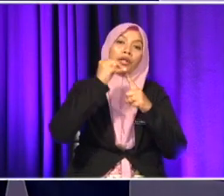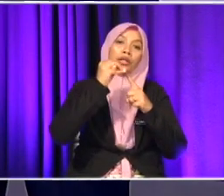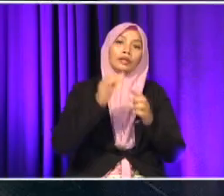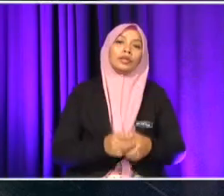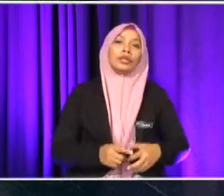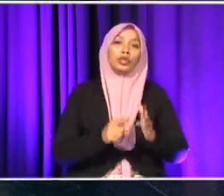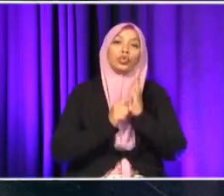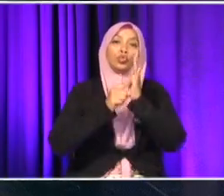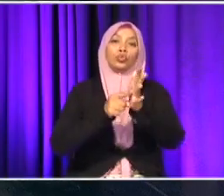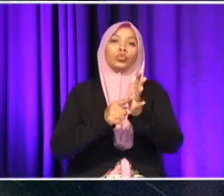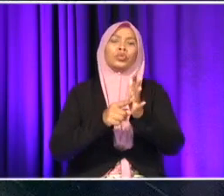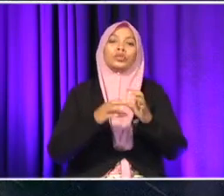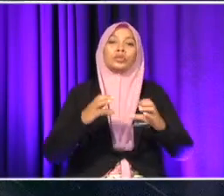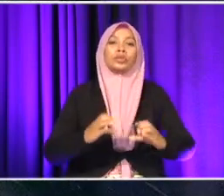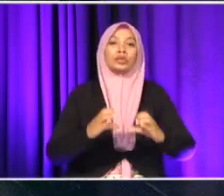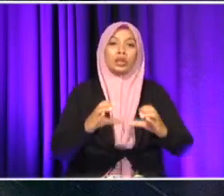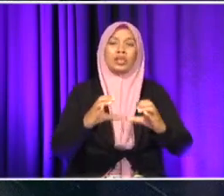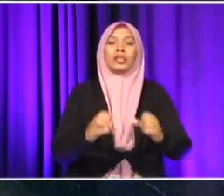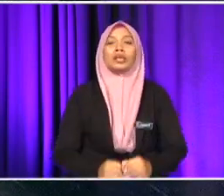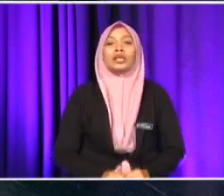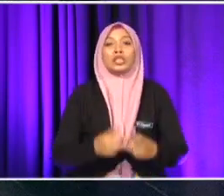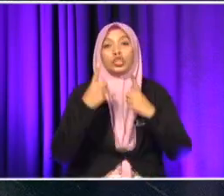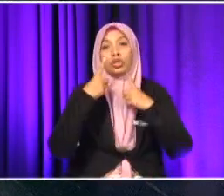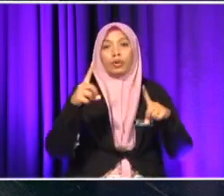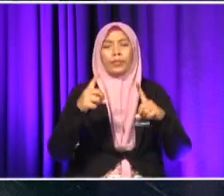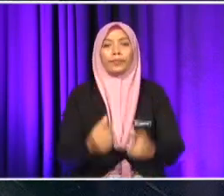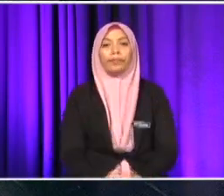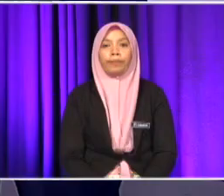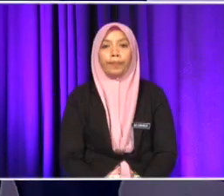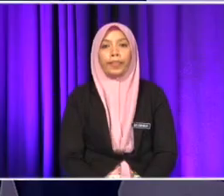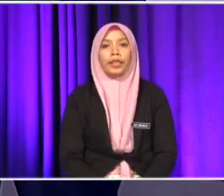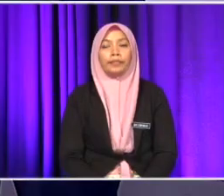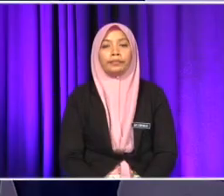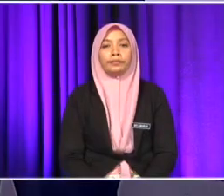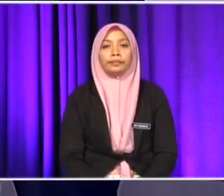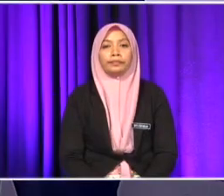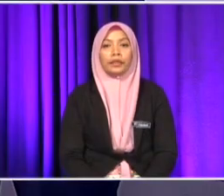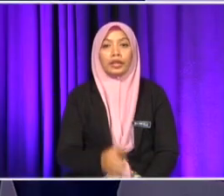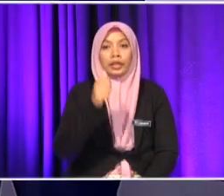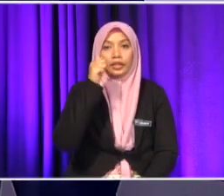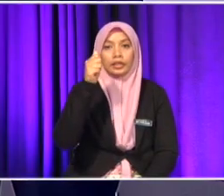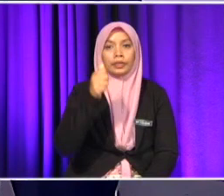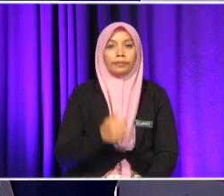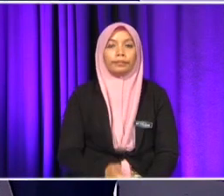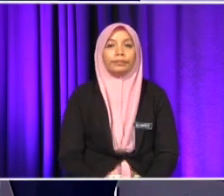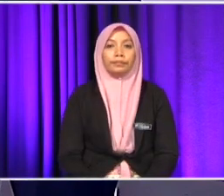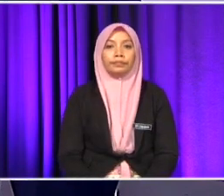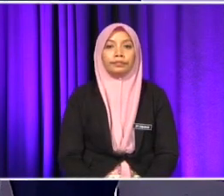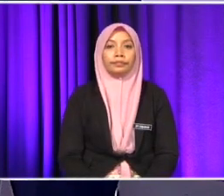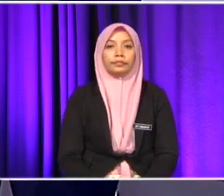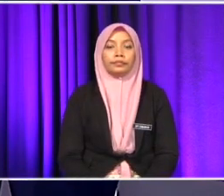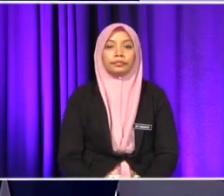cari menjawab dari menjawabnya kalau yang eee dulu lah kita pergi kan ee dulu